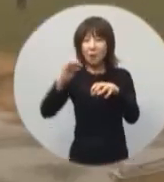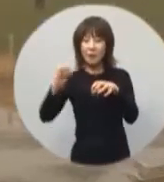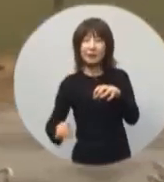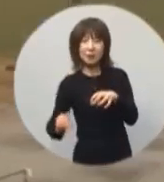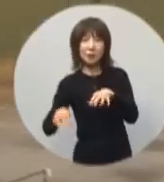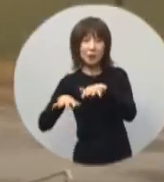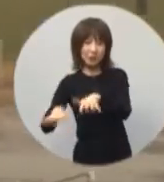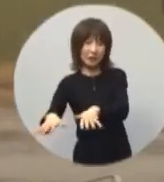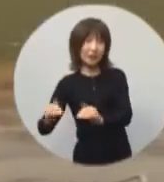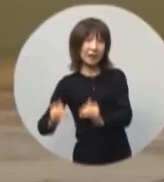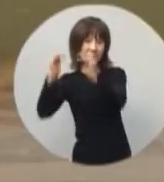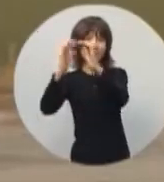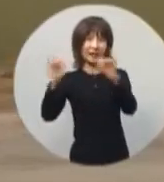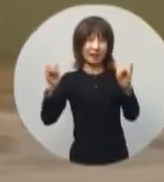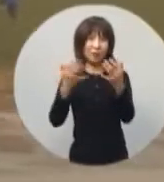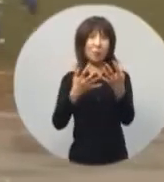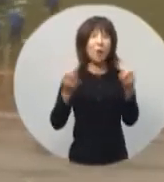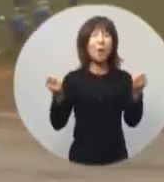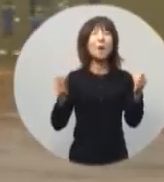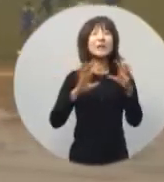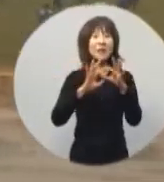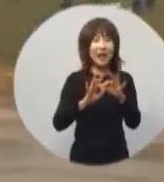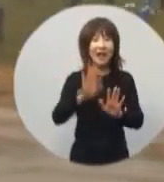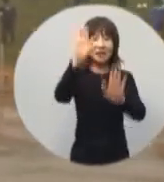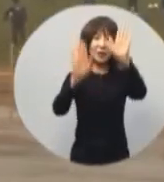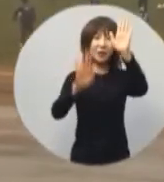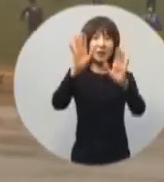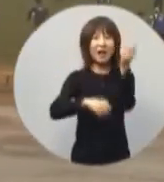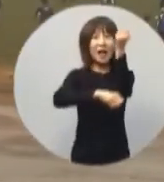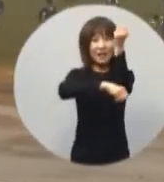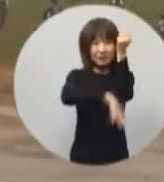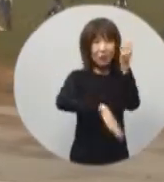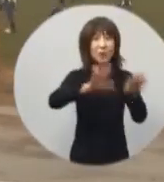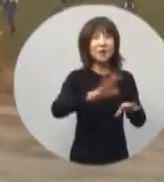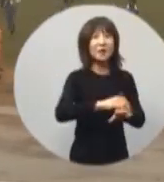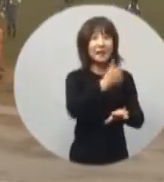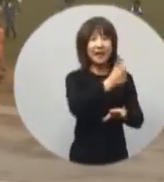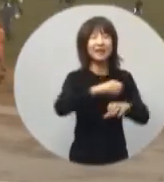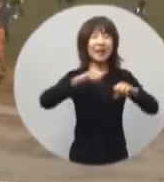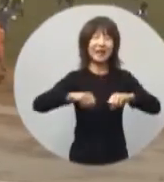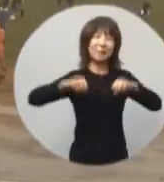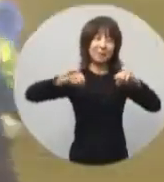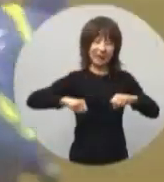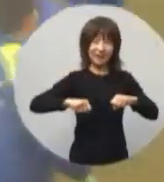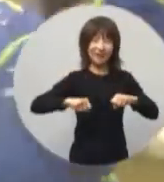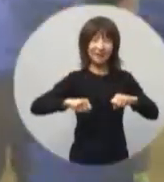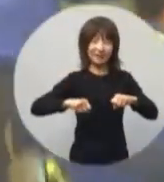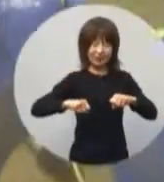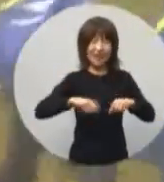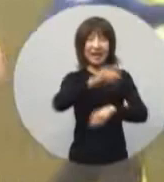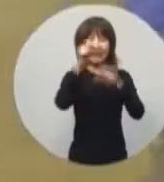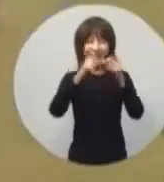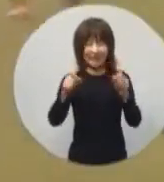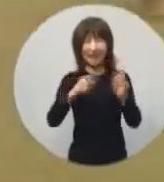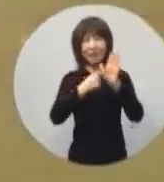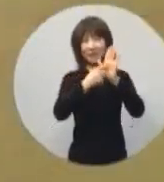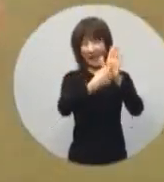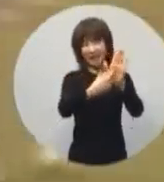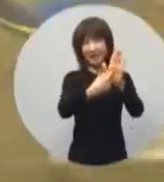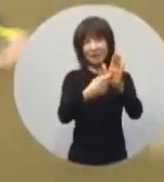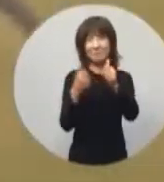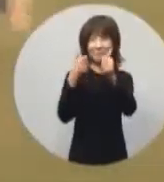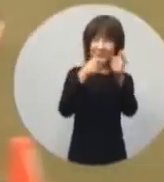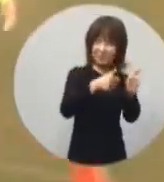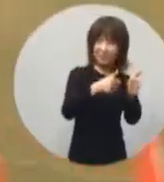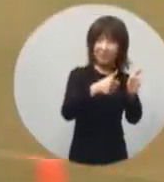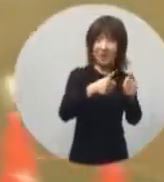もやっぱ多いので、そういう中でやっぱ地元の選手がこうやって頑張ってるっていうので、やっぱ結果を出していくことがそ